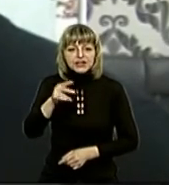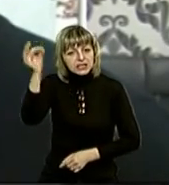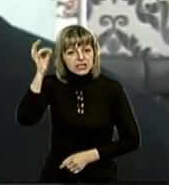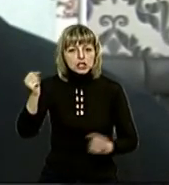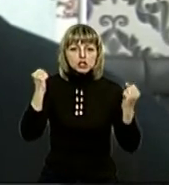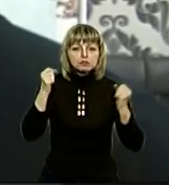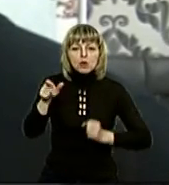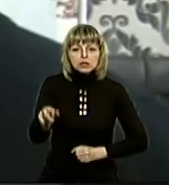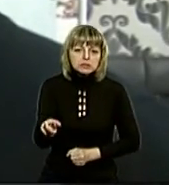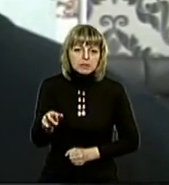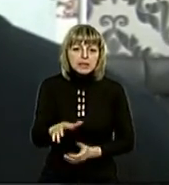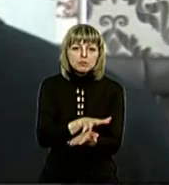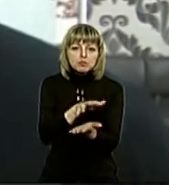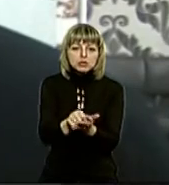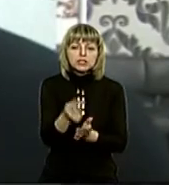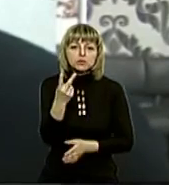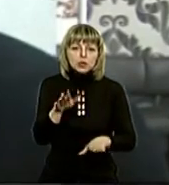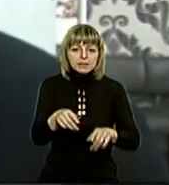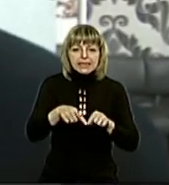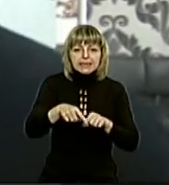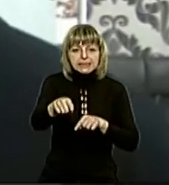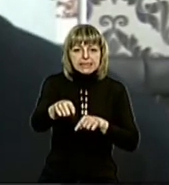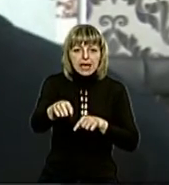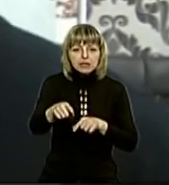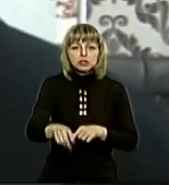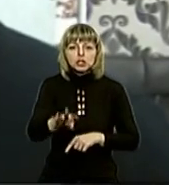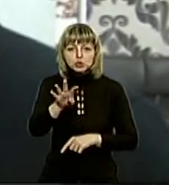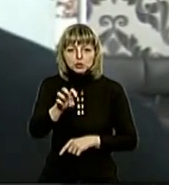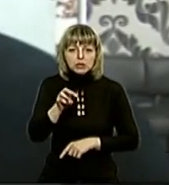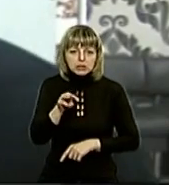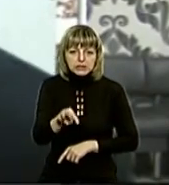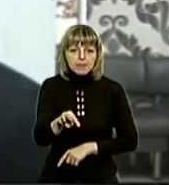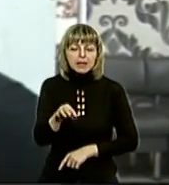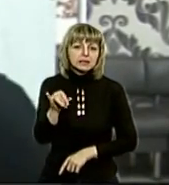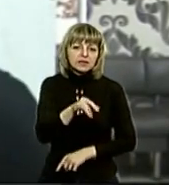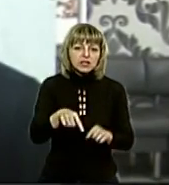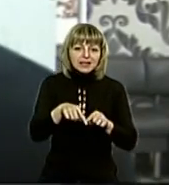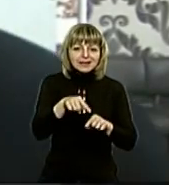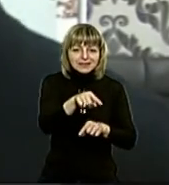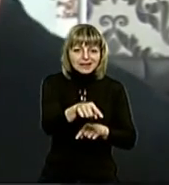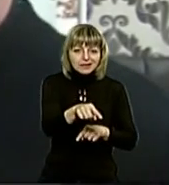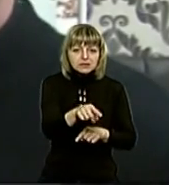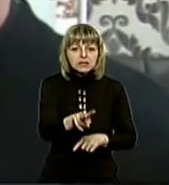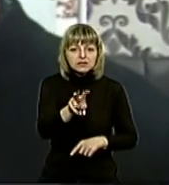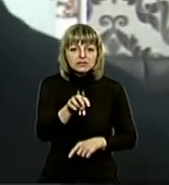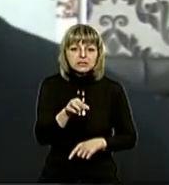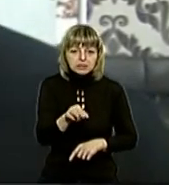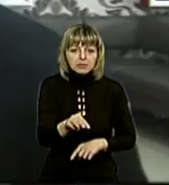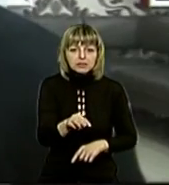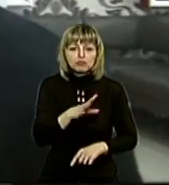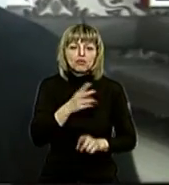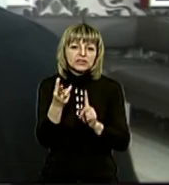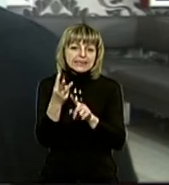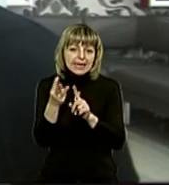Спортсмен посів друге місце на дистанції 400 метрів і на дистанції 200 метрів був